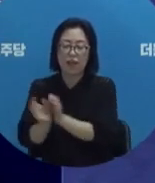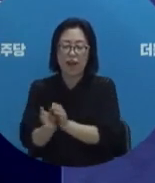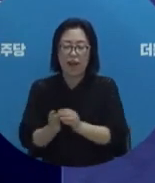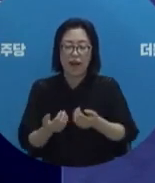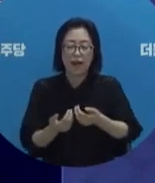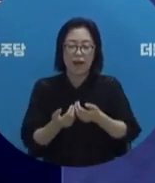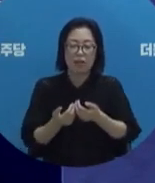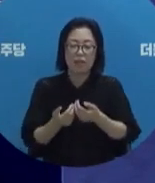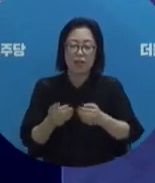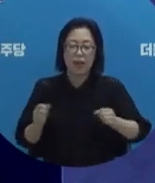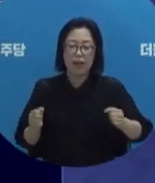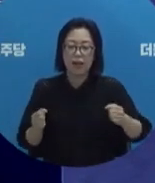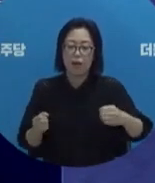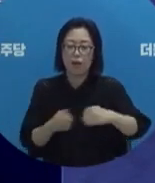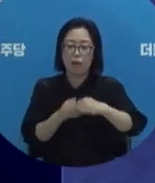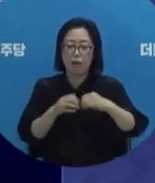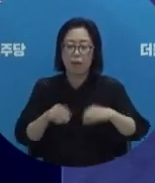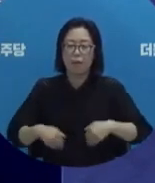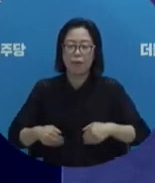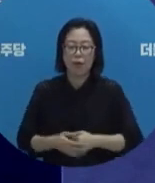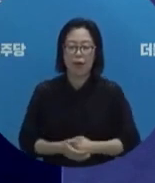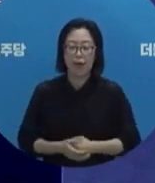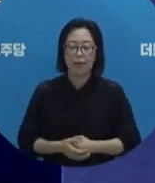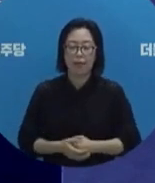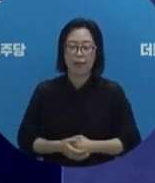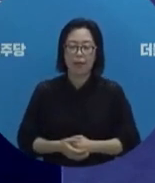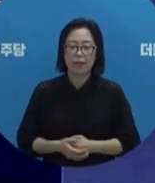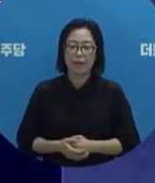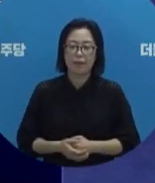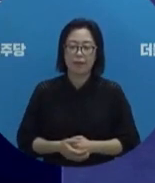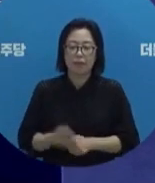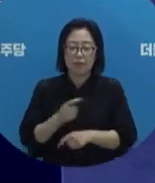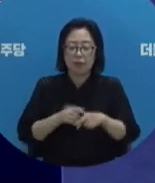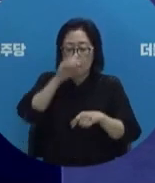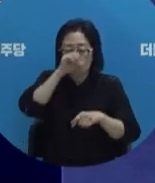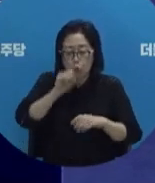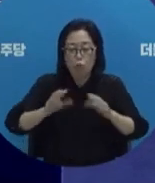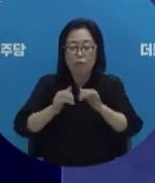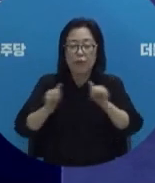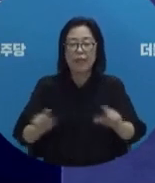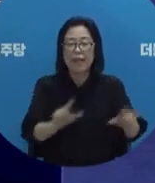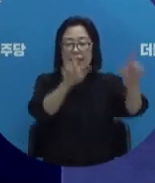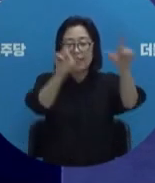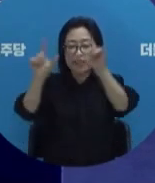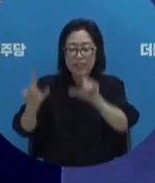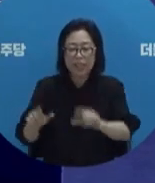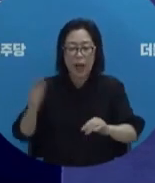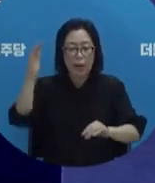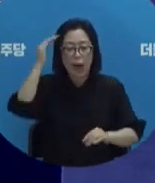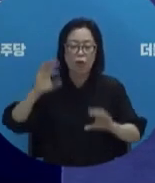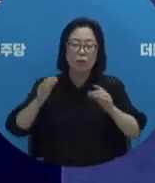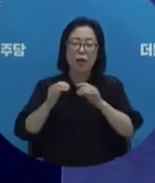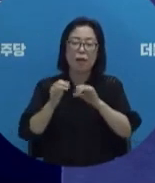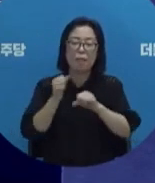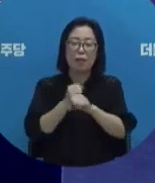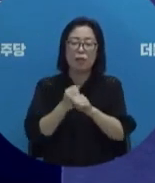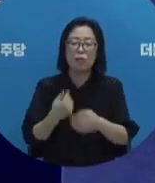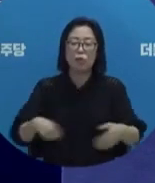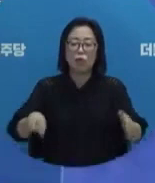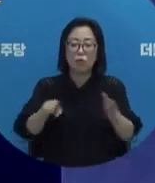압도적 다수 의석을 주신 국민의 명령을 따라서 더 나은 국민의 삶 더 나은 대한민국을 위해서